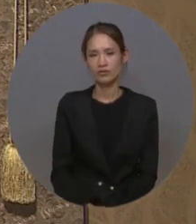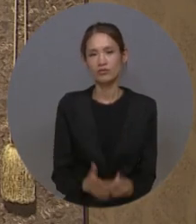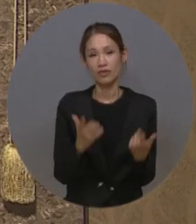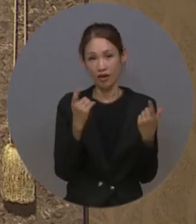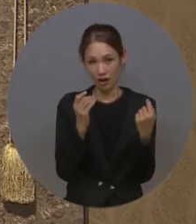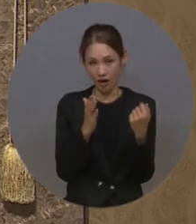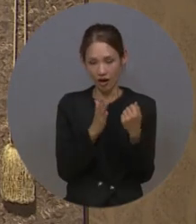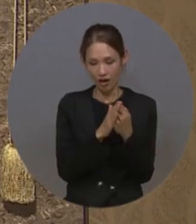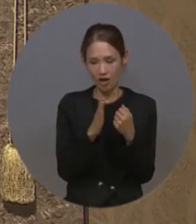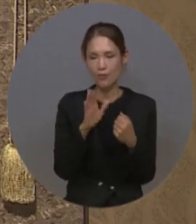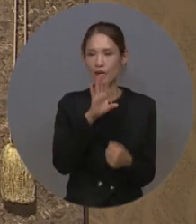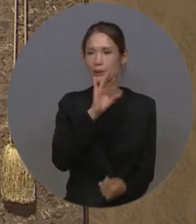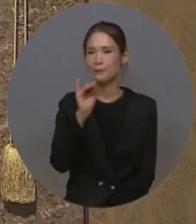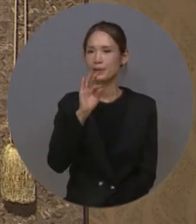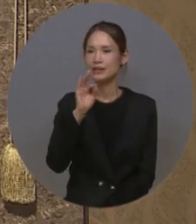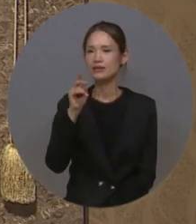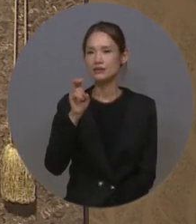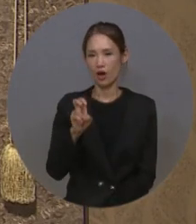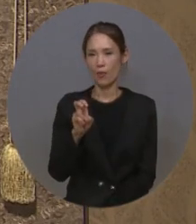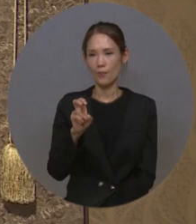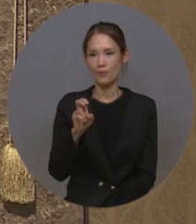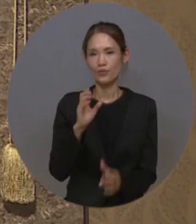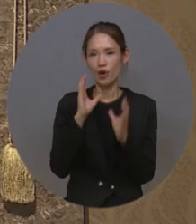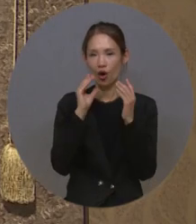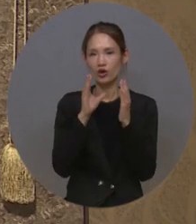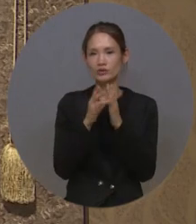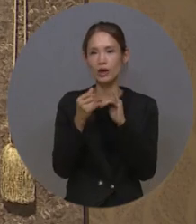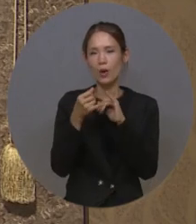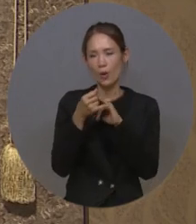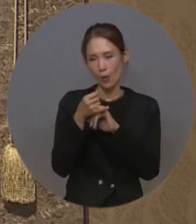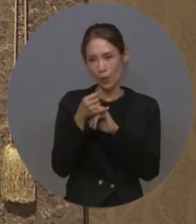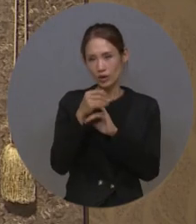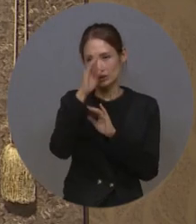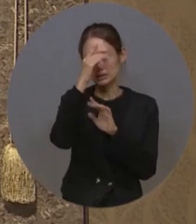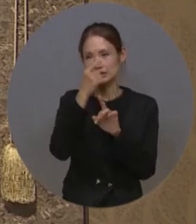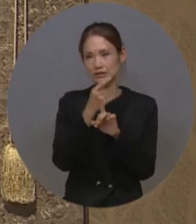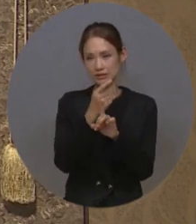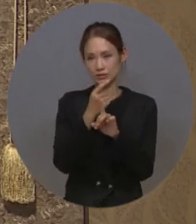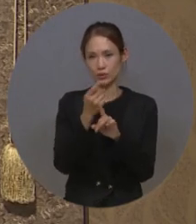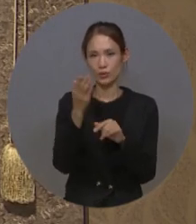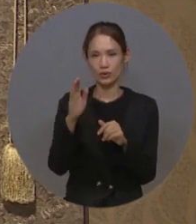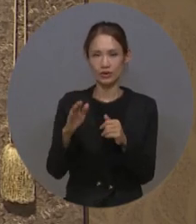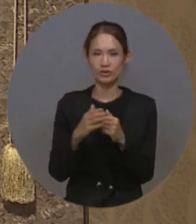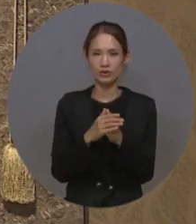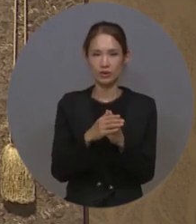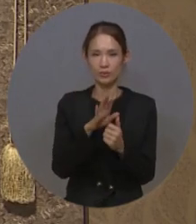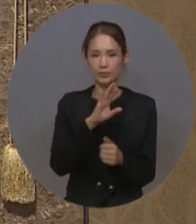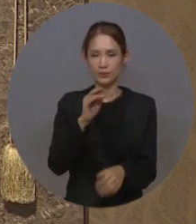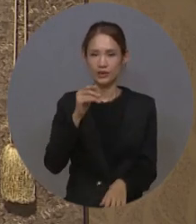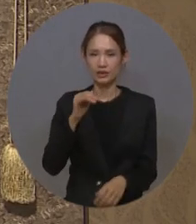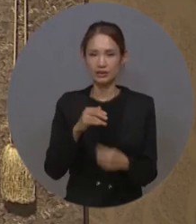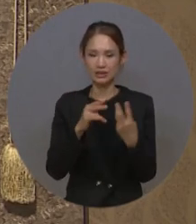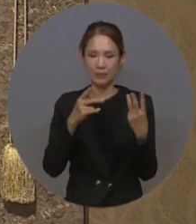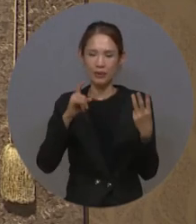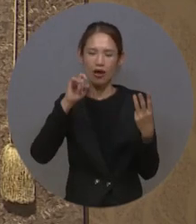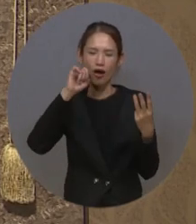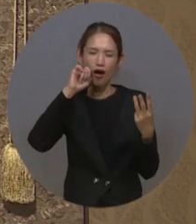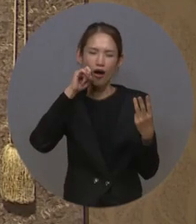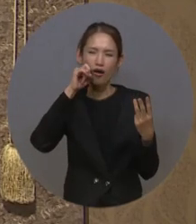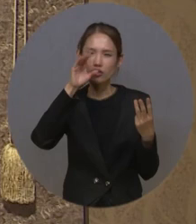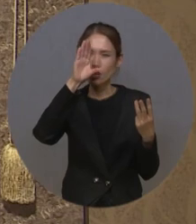때문에 비염을 어릴 때부터 꼭 해줘야 되는데 참 네. 비염이 3대 난치병 중에 하나라고